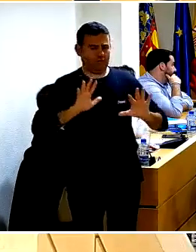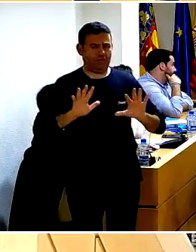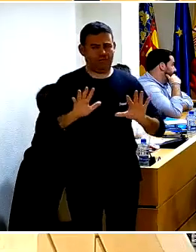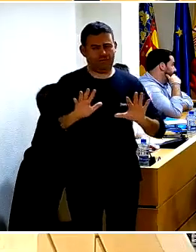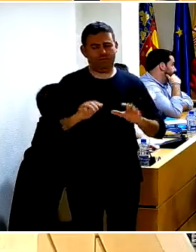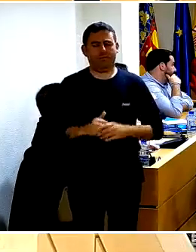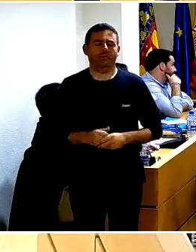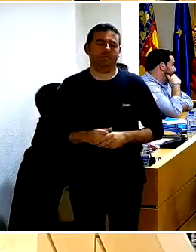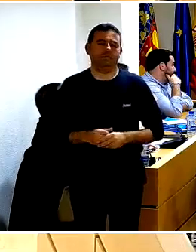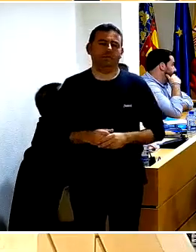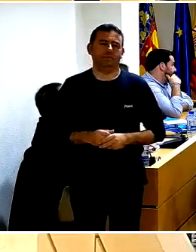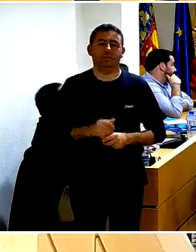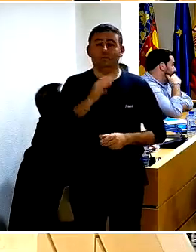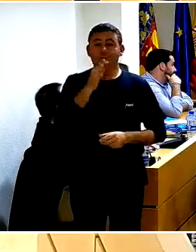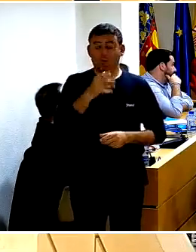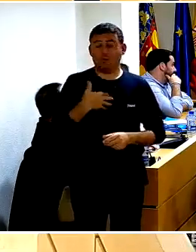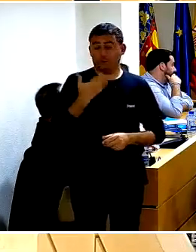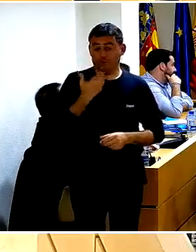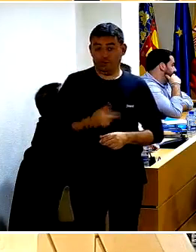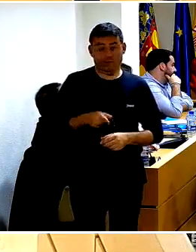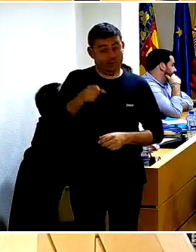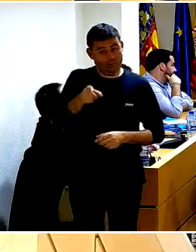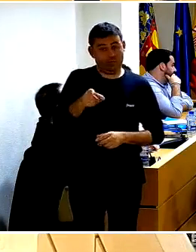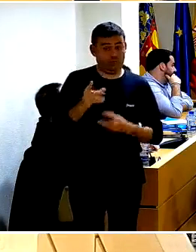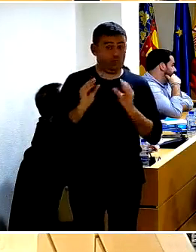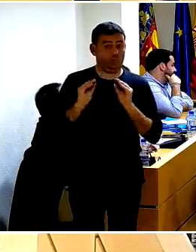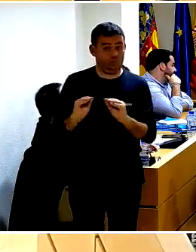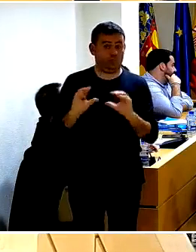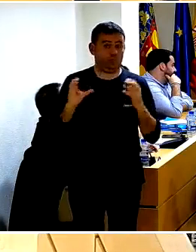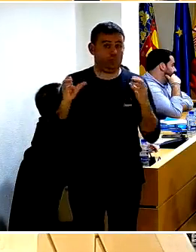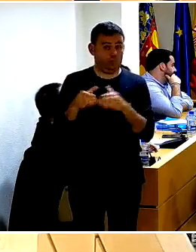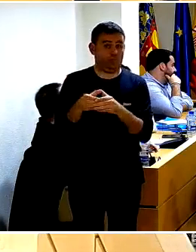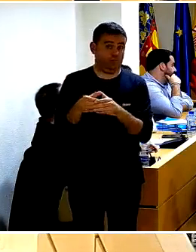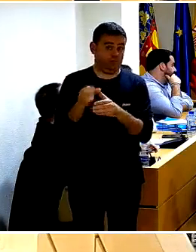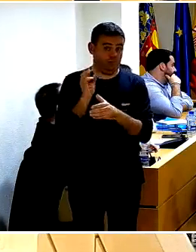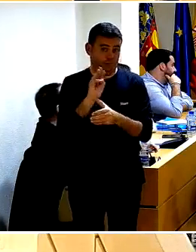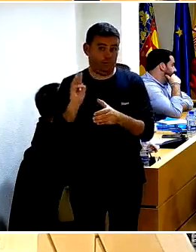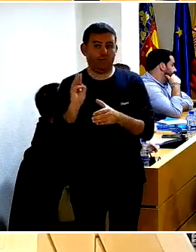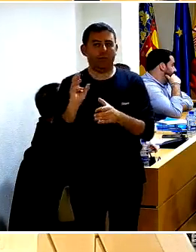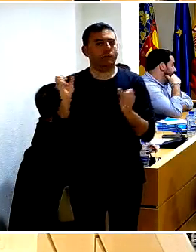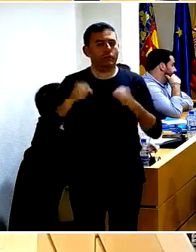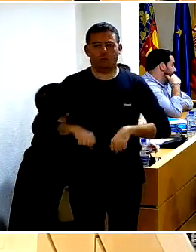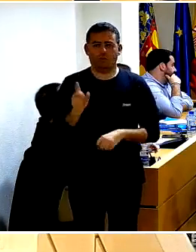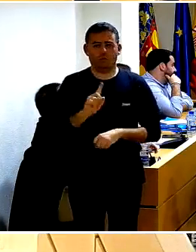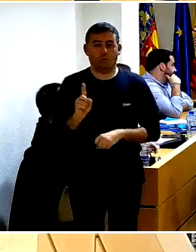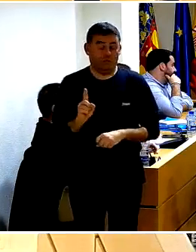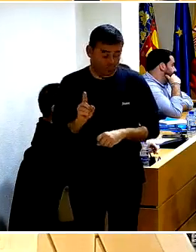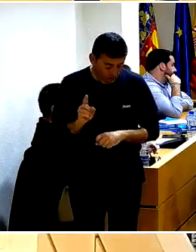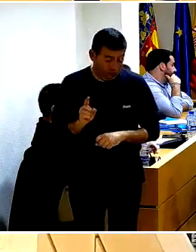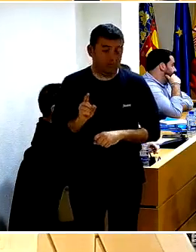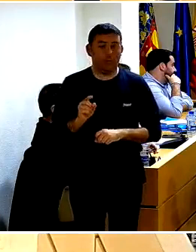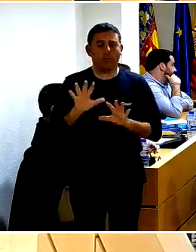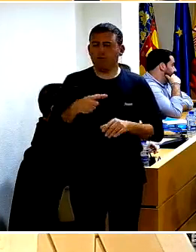estaria d'acord en que vostè no estiga d'acord o del seu grup, però que diga que són falsetats, pues bueno, me toca dir-li qui està